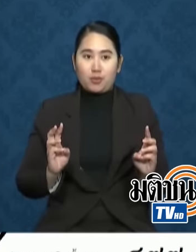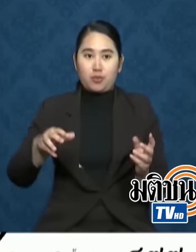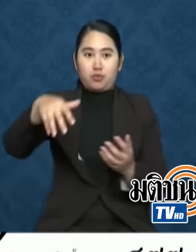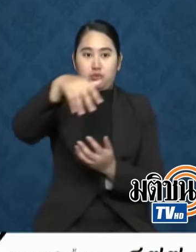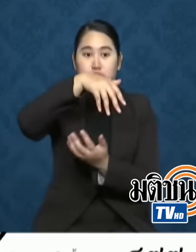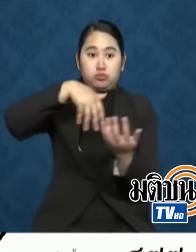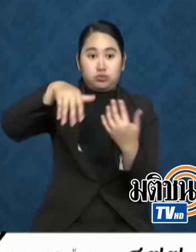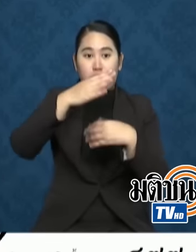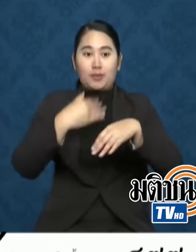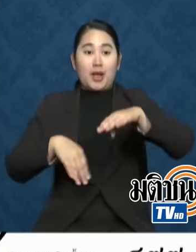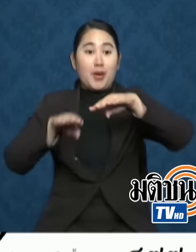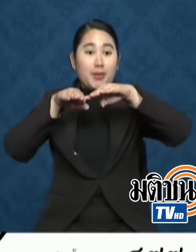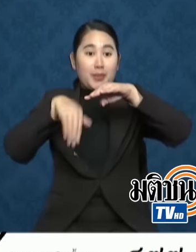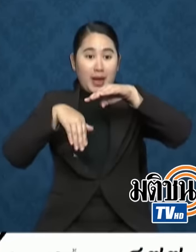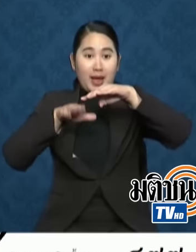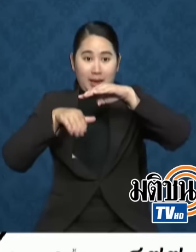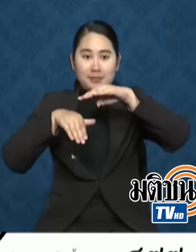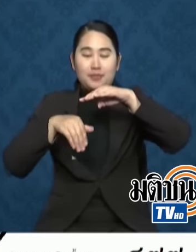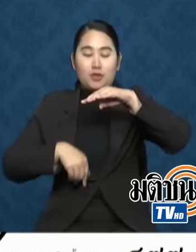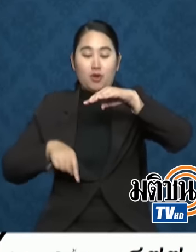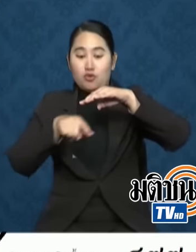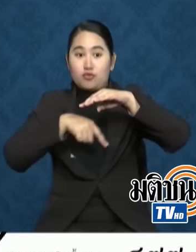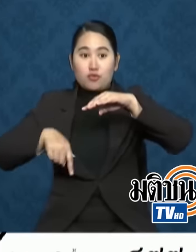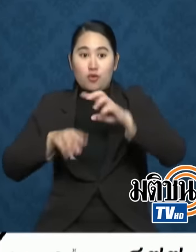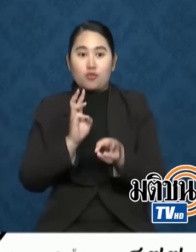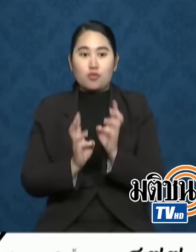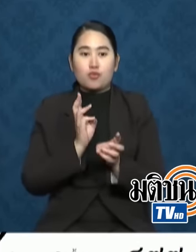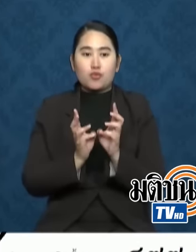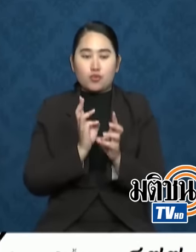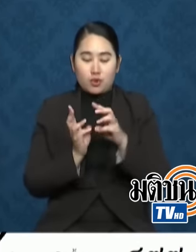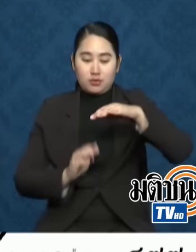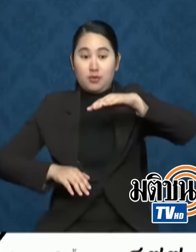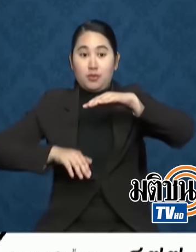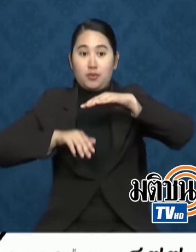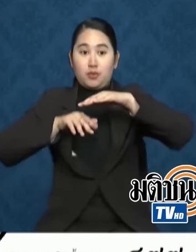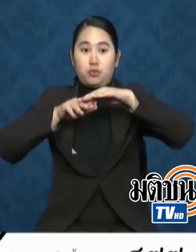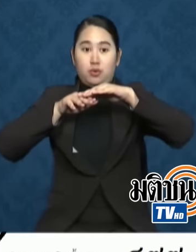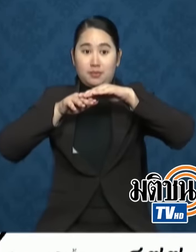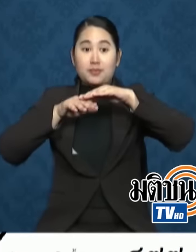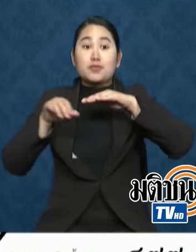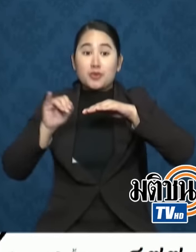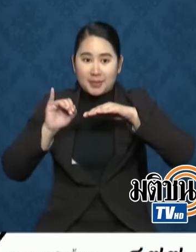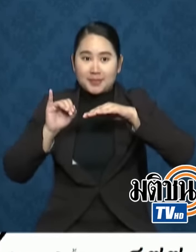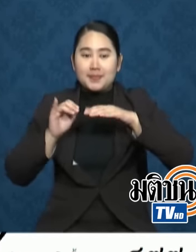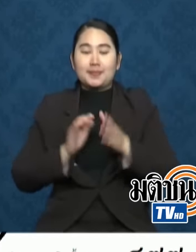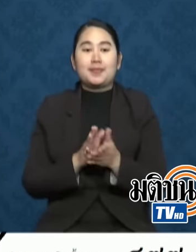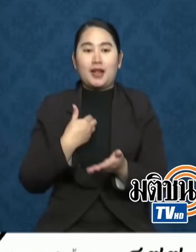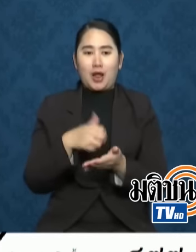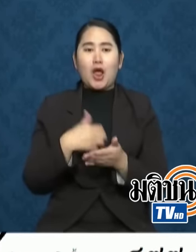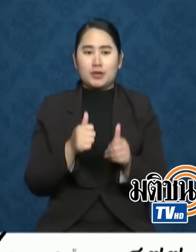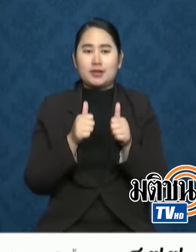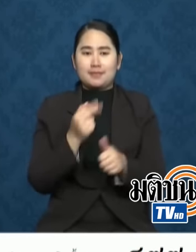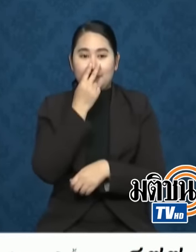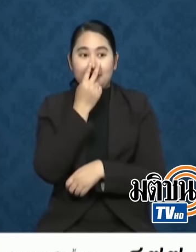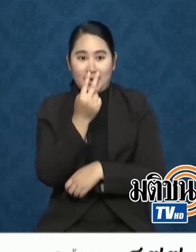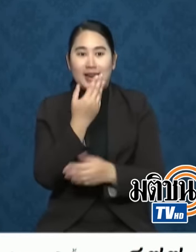พราะฉะนั้นเมื่อค่านี้มันต่ำลงความหนาแน่นของฝุ่นละอองหรือค่า PM 2.5 เนี่ยมันก็จะเพิ่มขึ้นถูกไหมครับนี่เป็นเรื่องที่ดีที่เราเห็